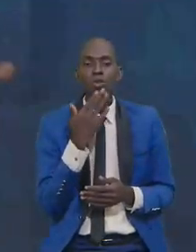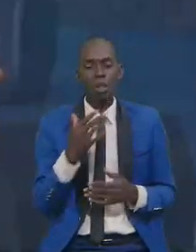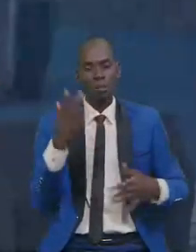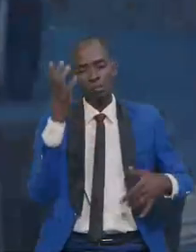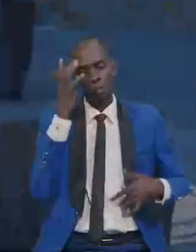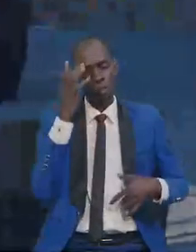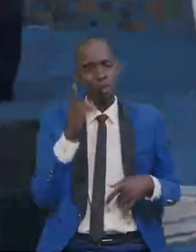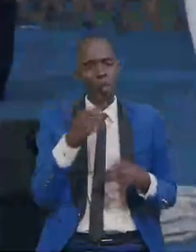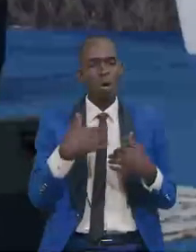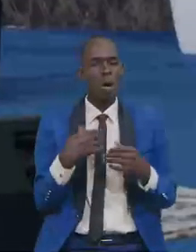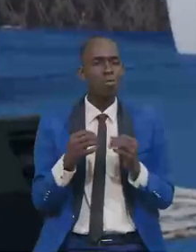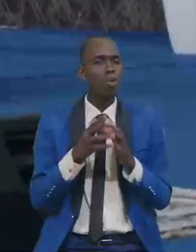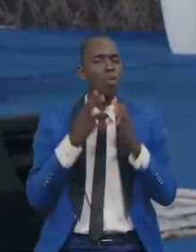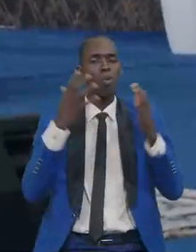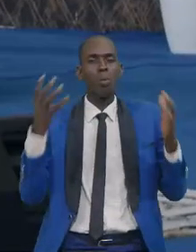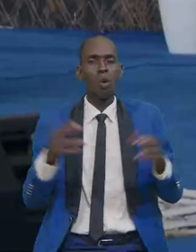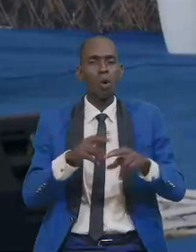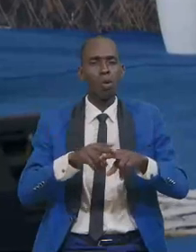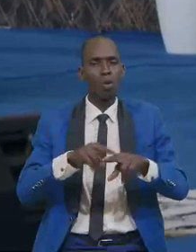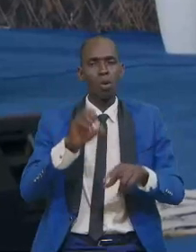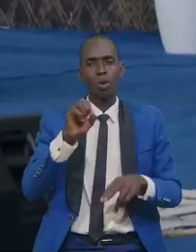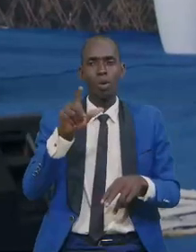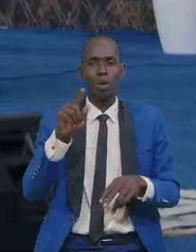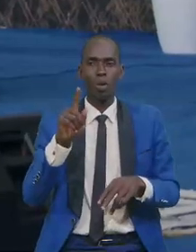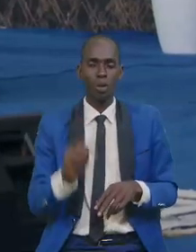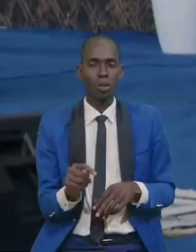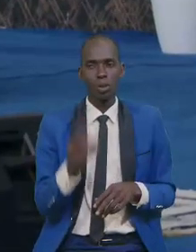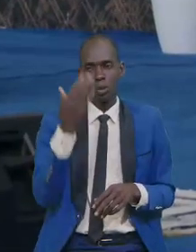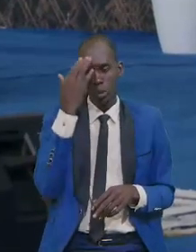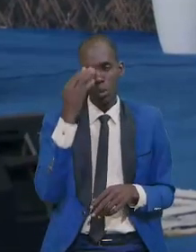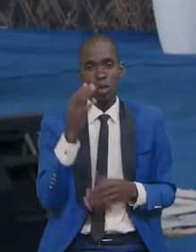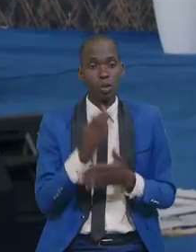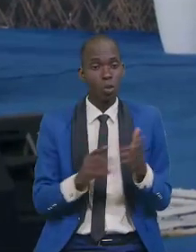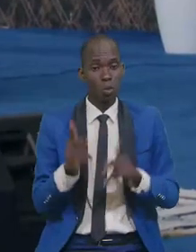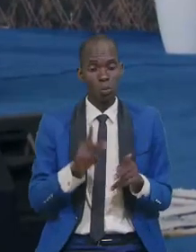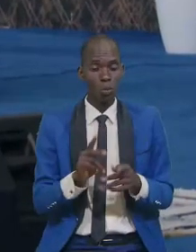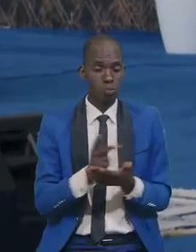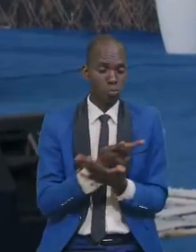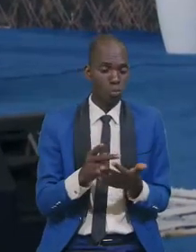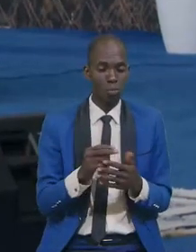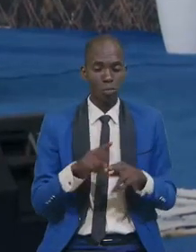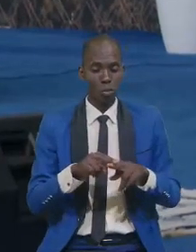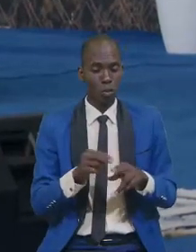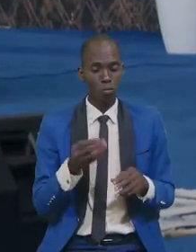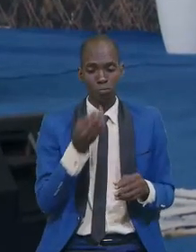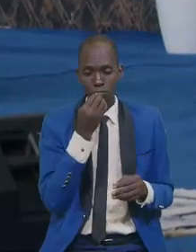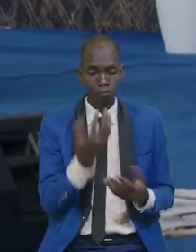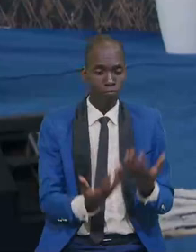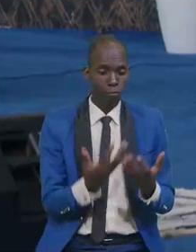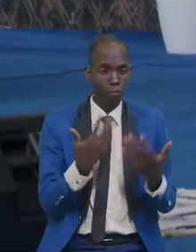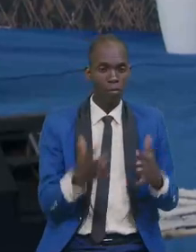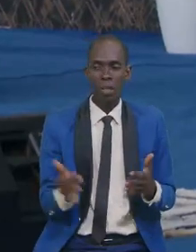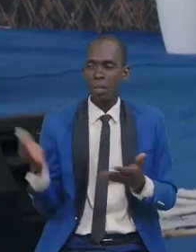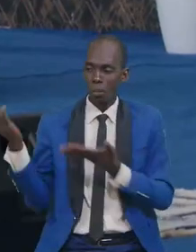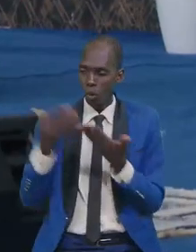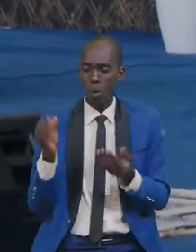diabète, du sucre. Et il y a tellement de sel. Quand les gens préparent, ils mettent assez de sel. Et ils mettent